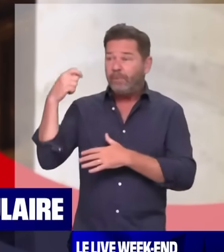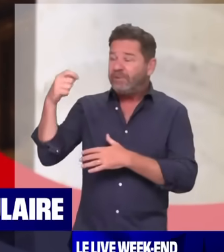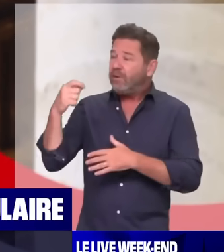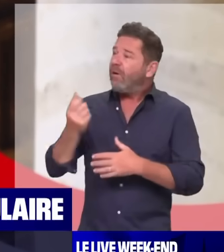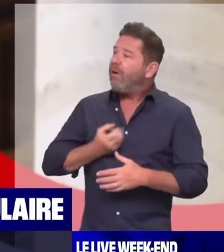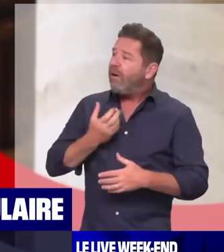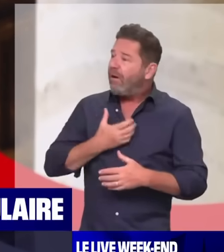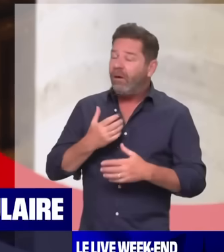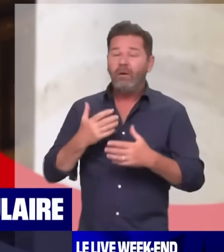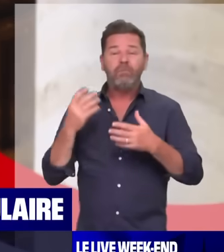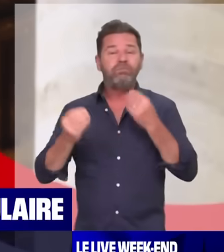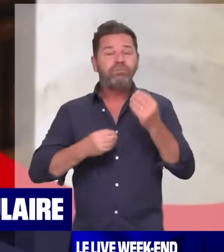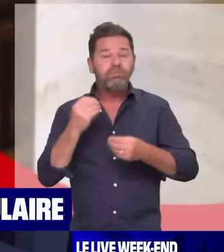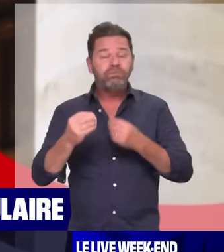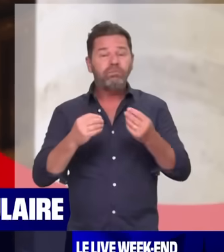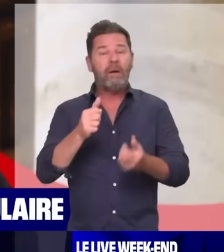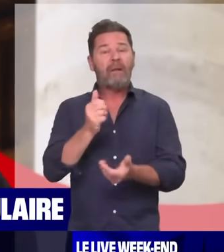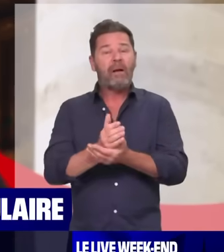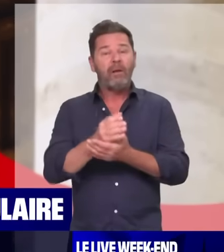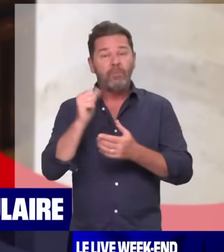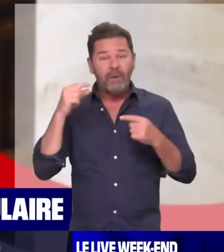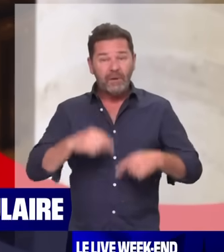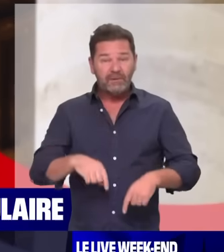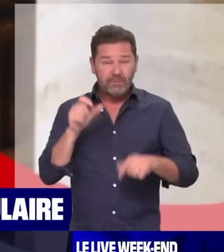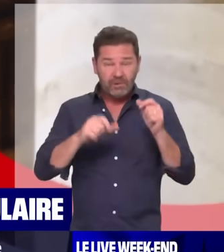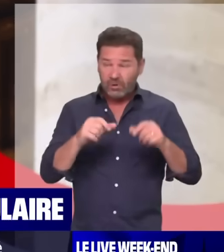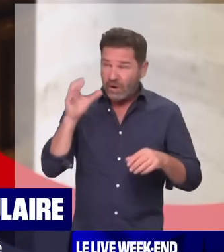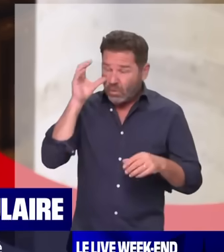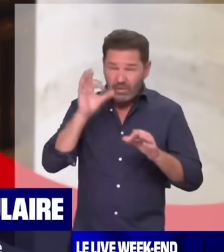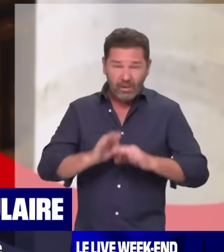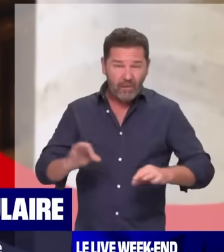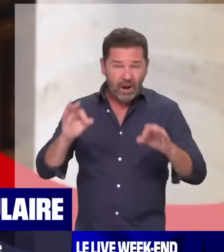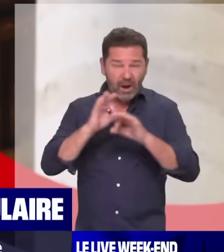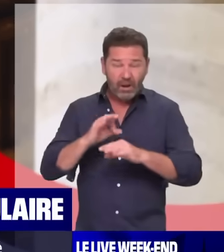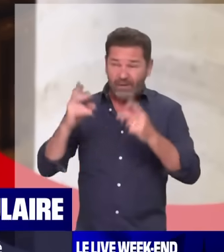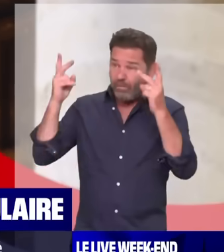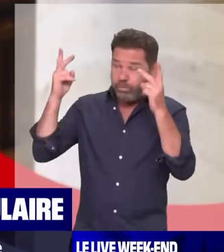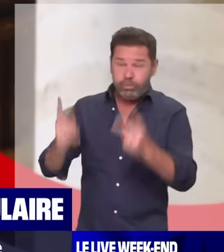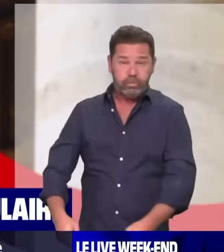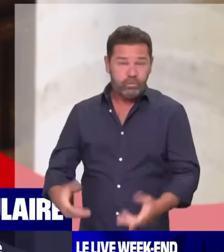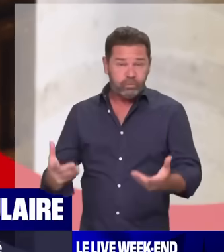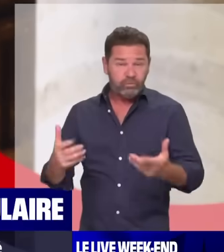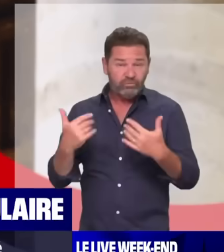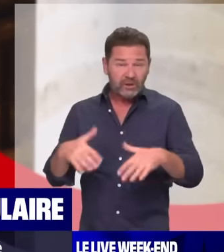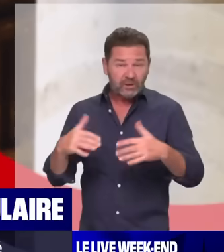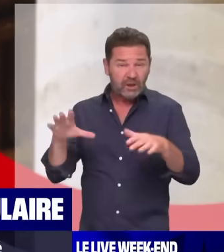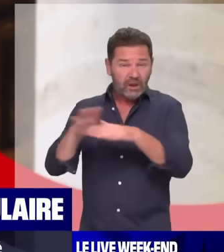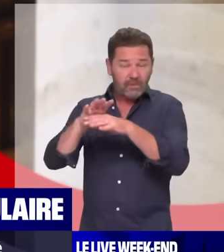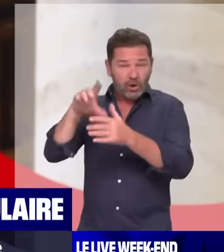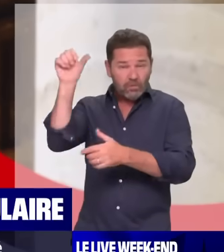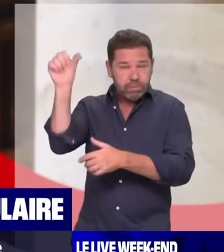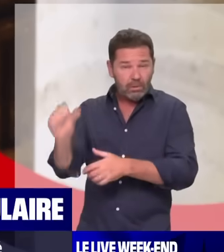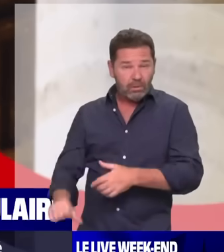République ni Gabriel hatal le Premier ministre tellement ils sont complètement disqualifiés et aujourd'hui la vie politique est en train de